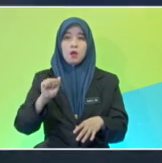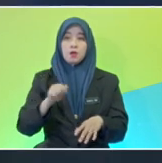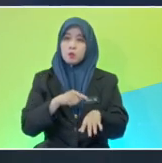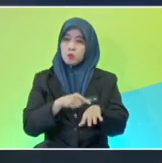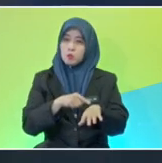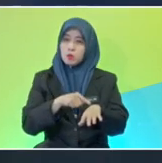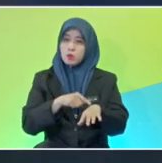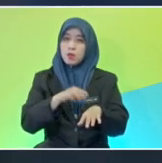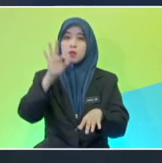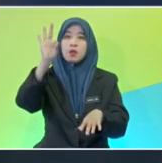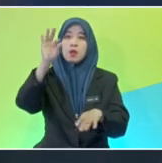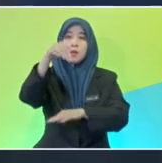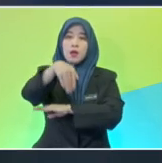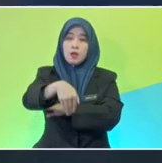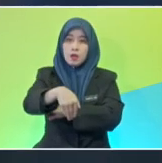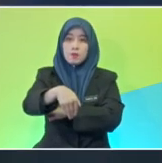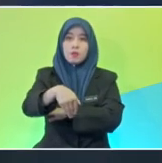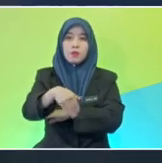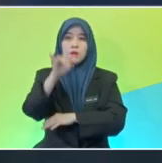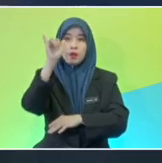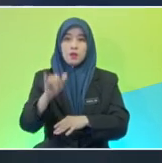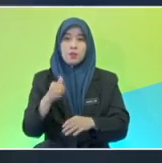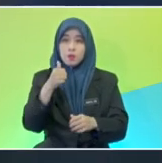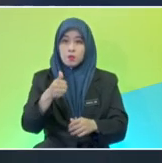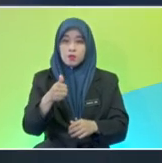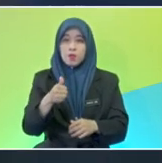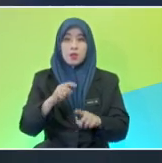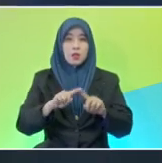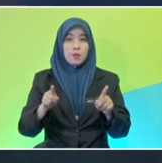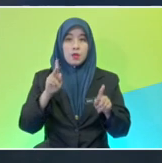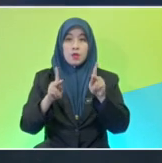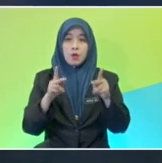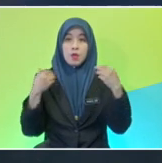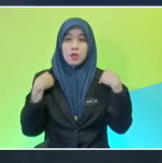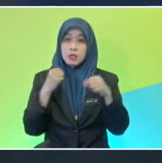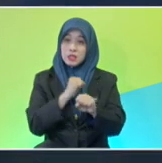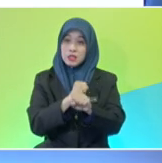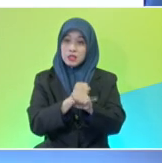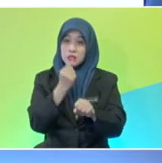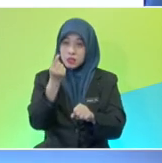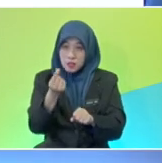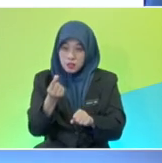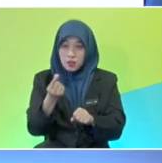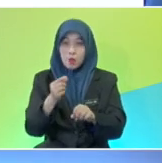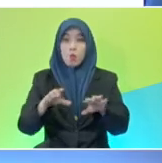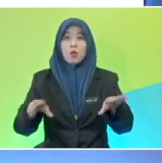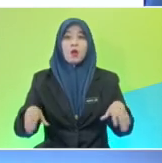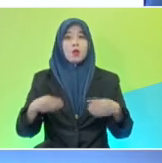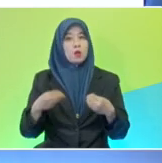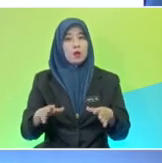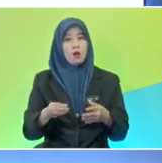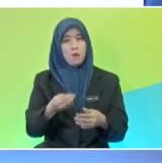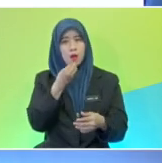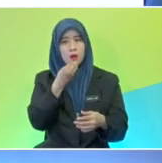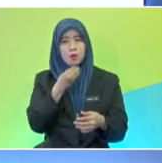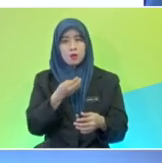yang terbaik. Betul. Cikgu. Yang terbaik adalah pada pukul 9 malam. Tapi kalau ada kerja yang perlu dilaksanakan kan? Lepas kita makan, kita kadang-kadang